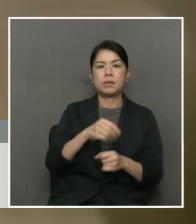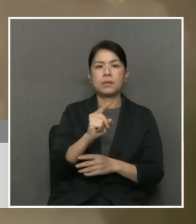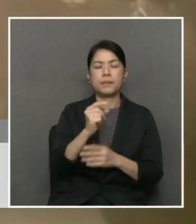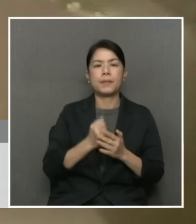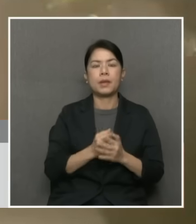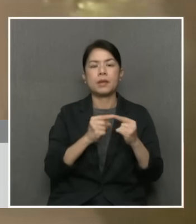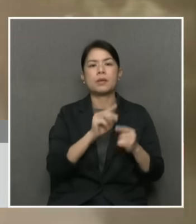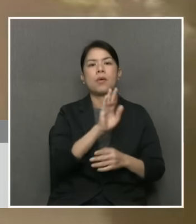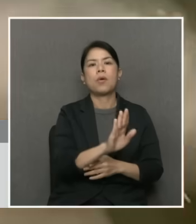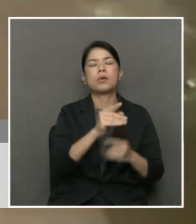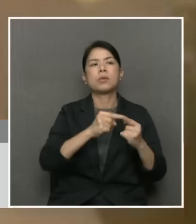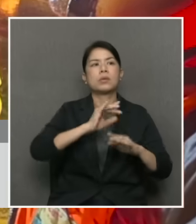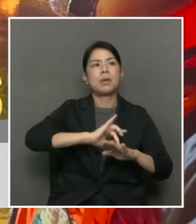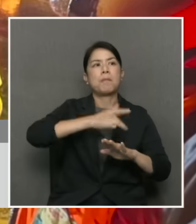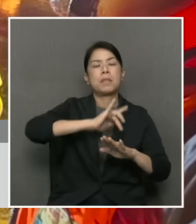ชาติ